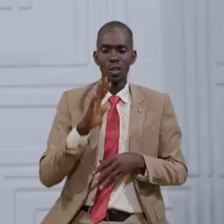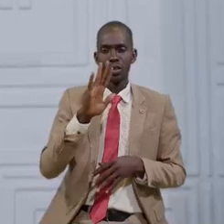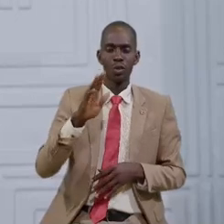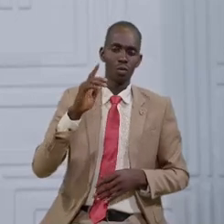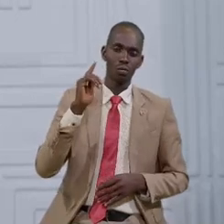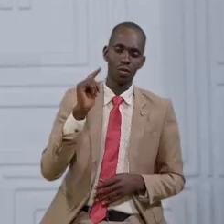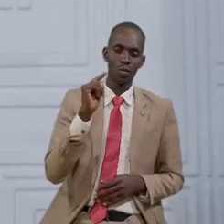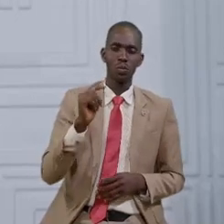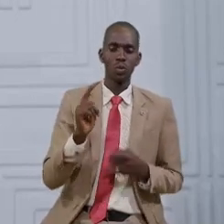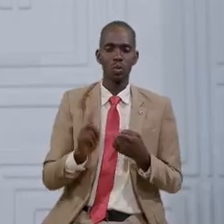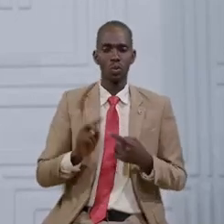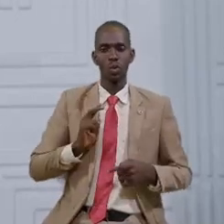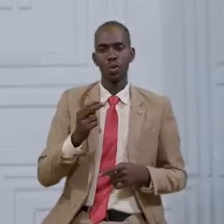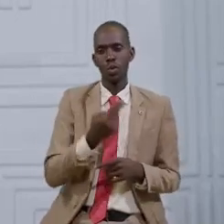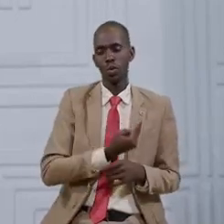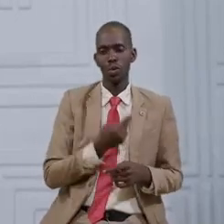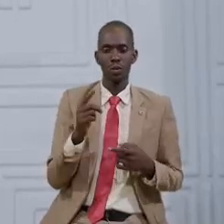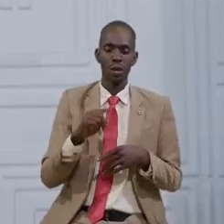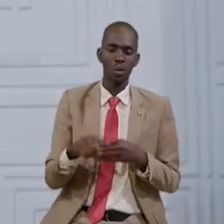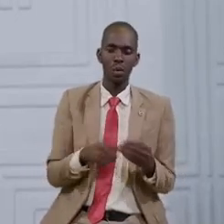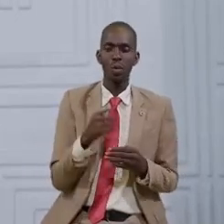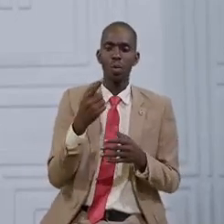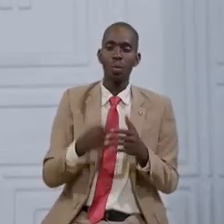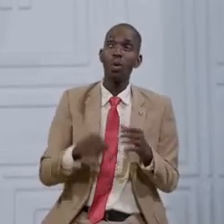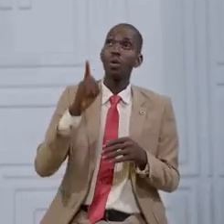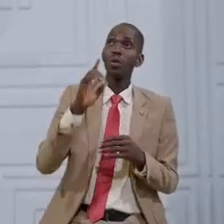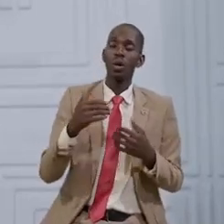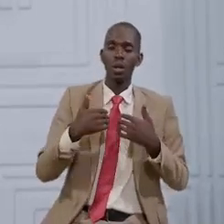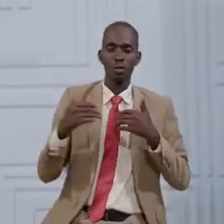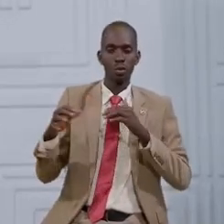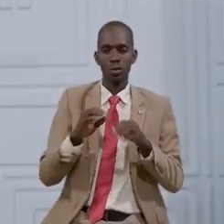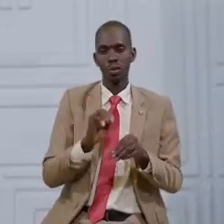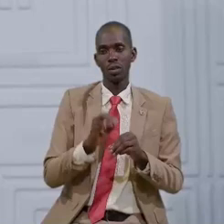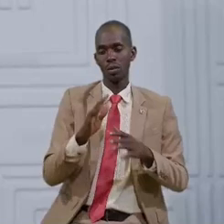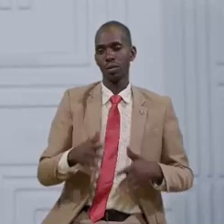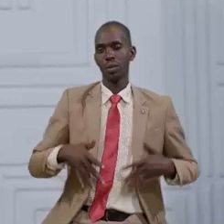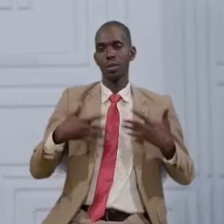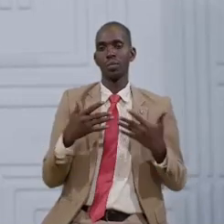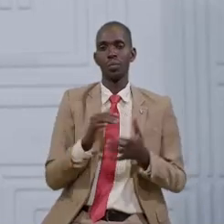Les aveugles verront, la puissance de Dieu viendra sur votre vie.